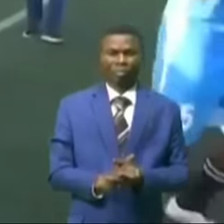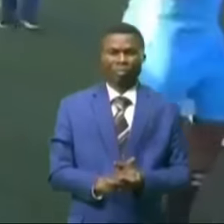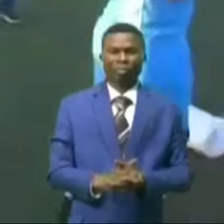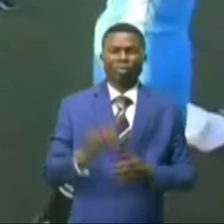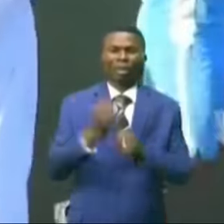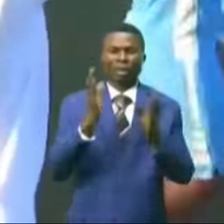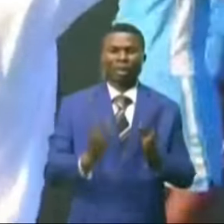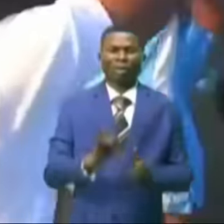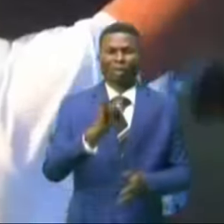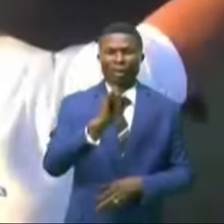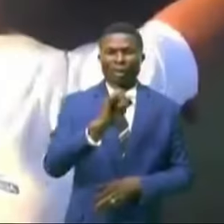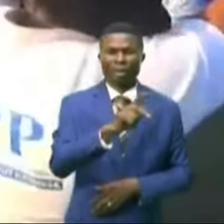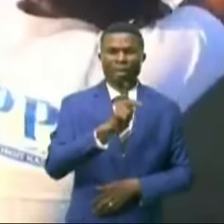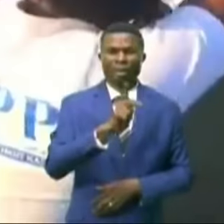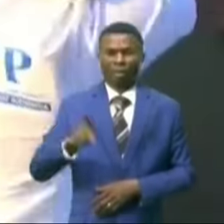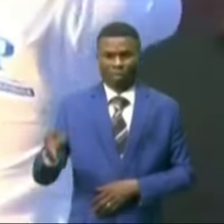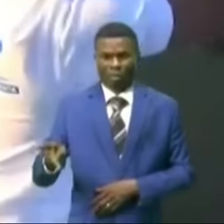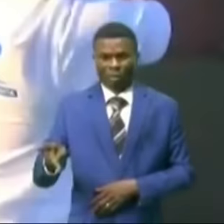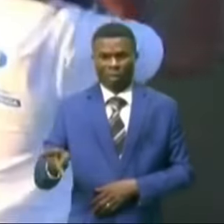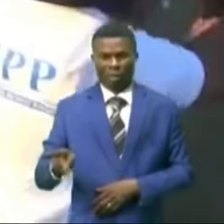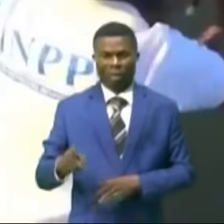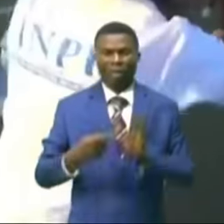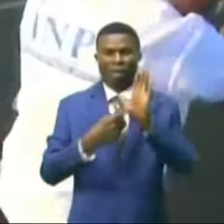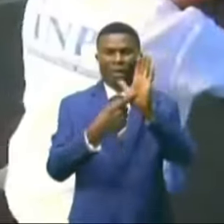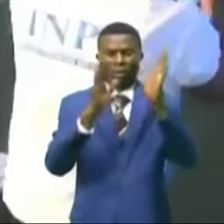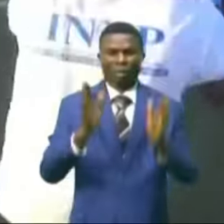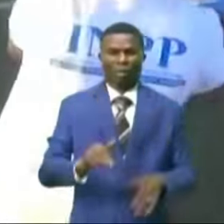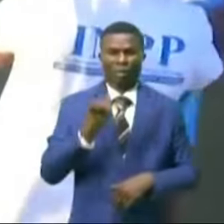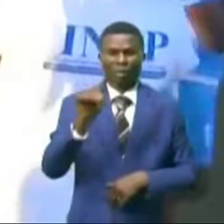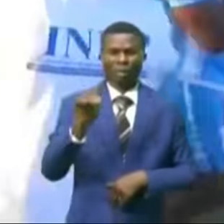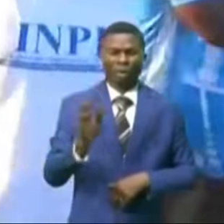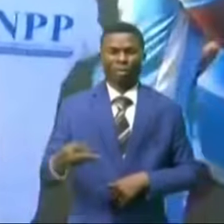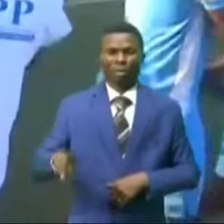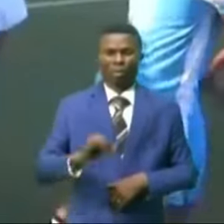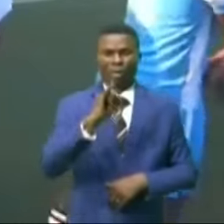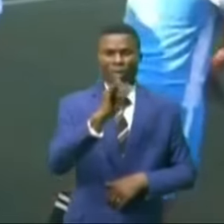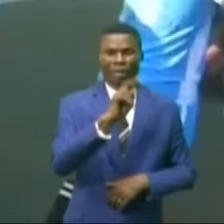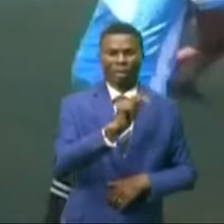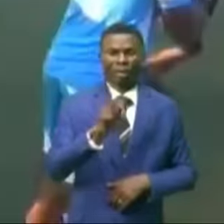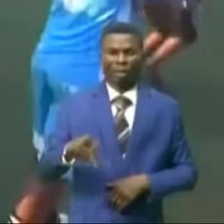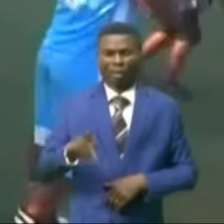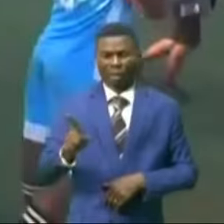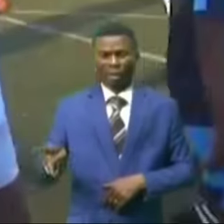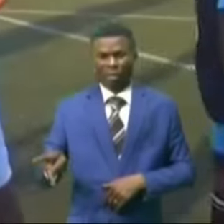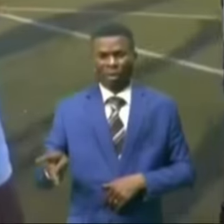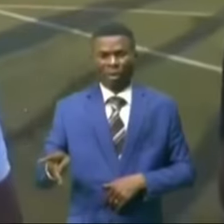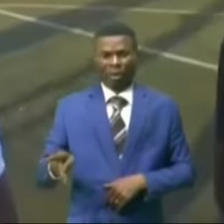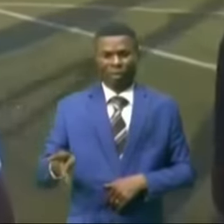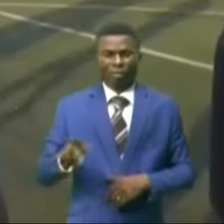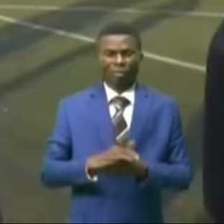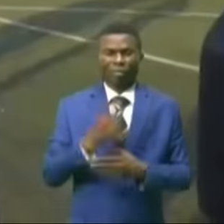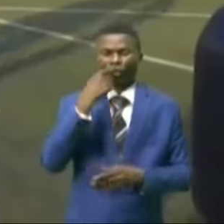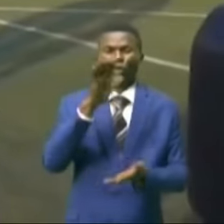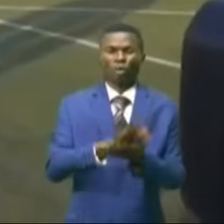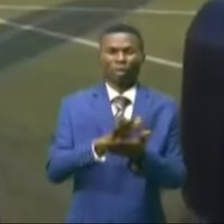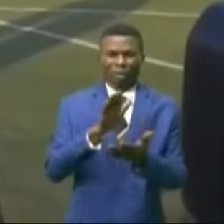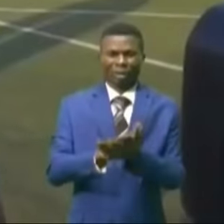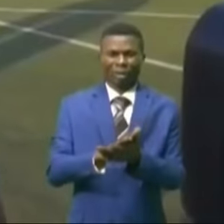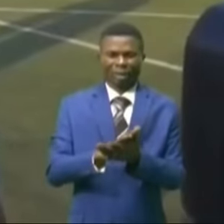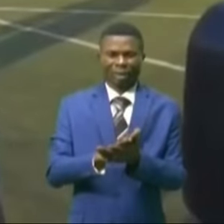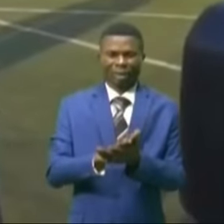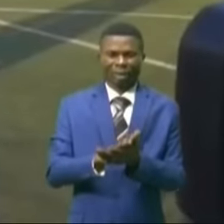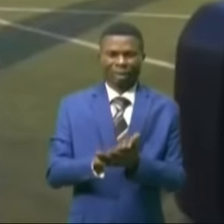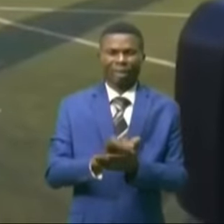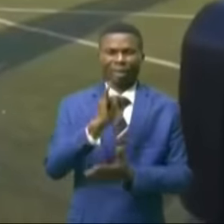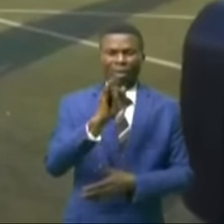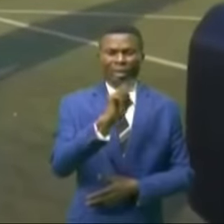l'INPP, Alain Moutombo, représentant le directeur provincial de l'INPP, Joël Mokomba. Nous félicitons l'INPP